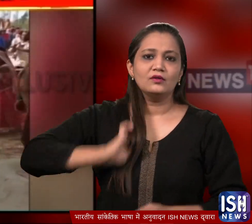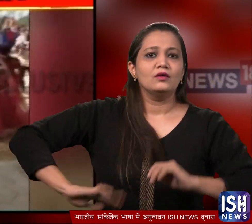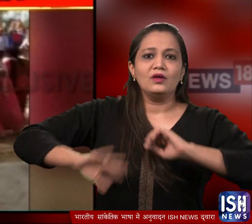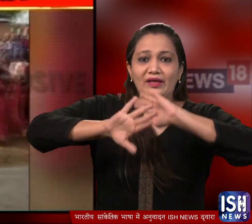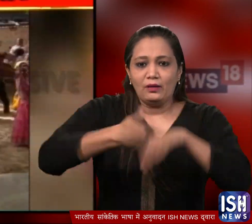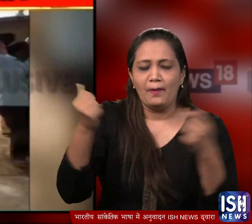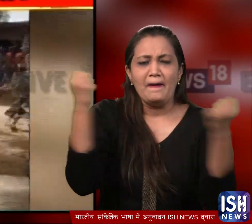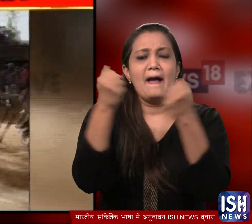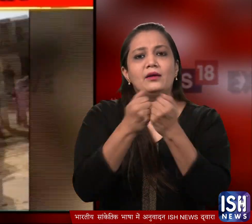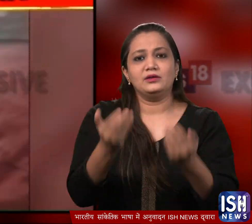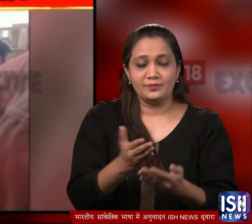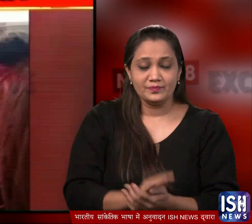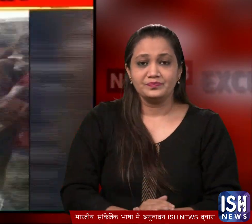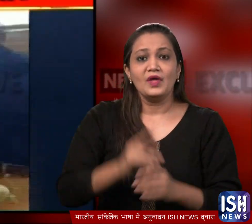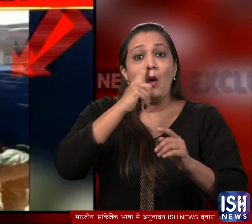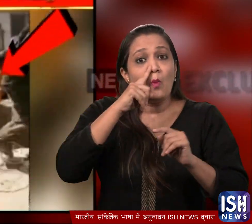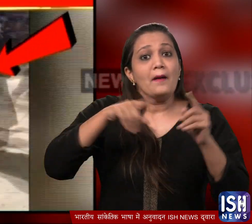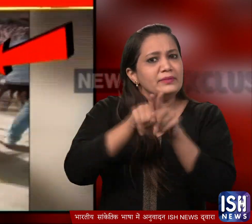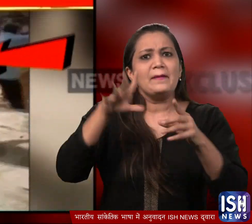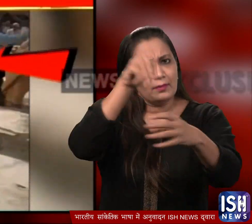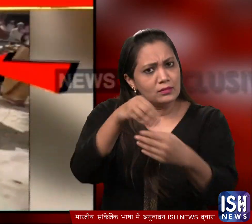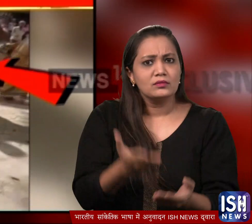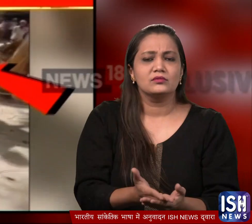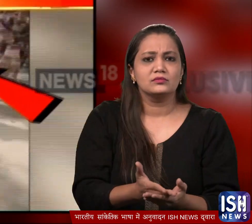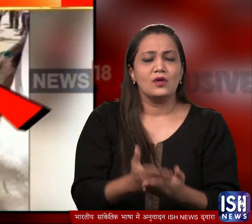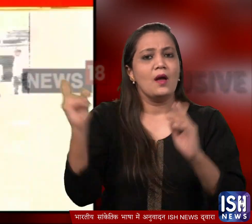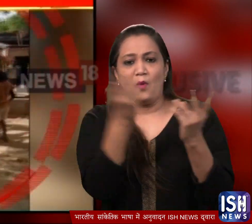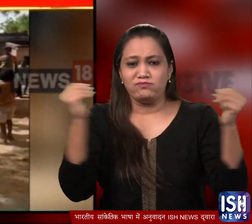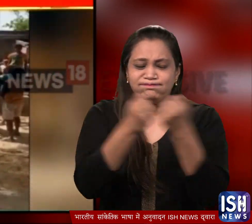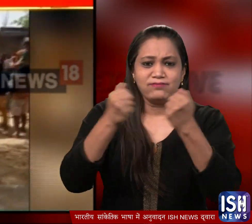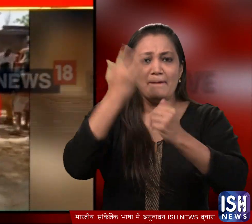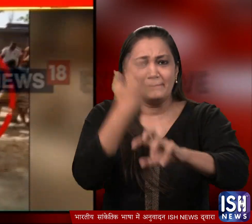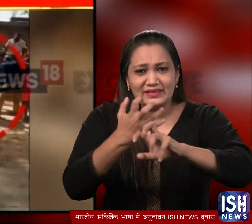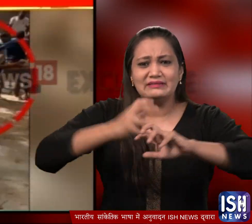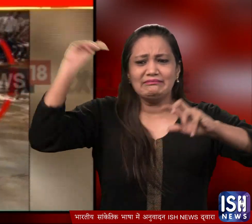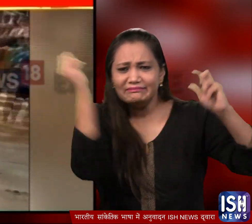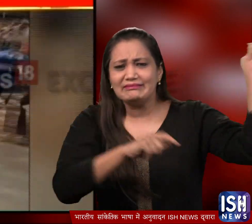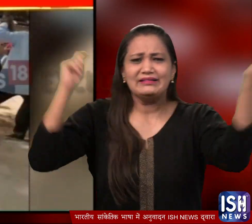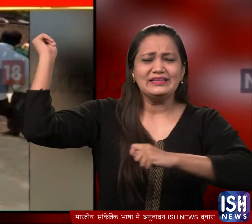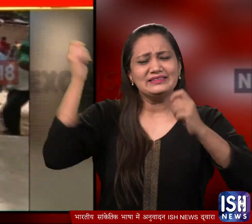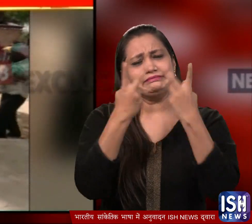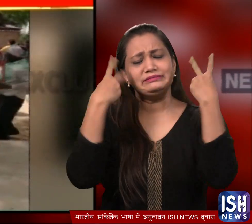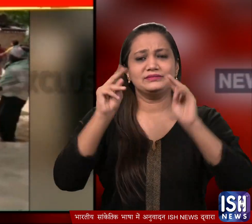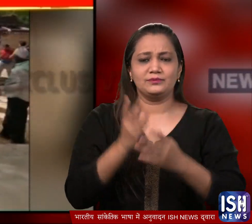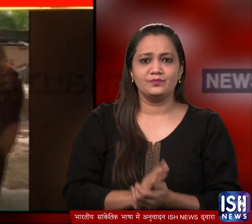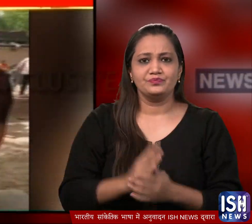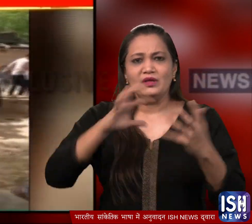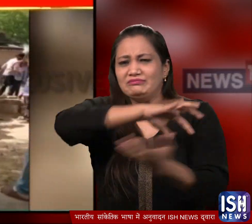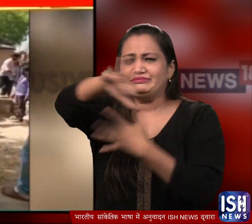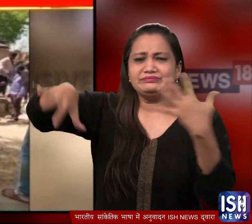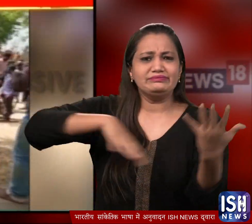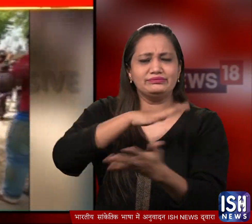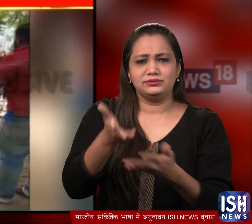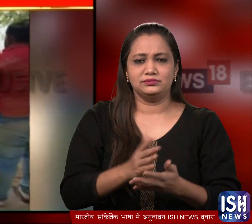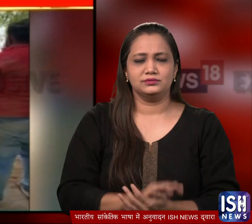लेकिन इसके बाद वहां मारपीट शुरू हो गई। इस दौरान वहां मौजूद महिलाओं को भी नहीं छोड़ा गया। दोनों गुटों के बीच पथराव भी हुआ। मारपीट शुरू होते ही वहां